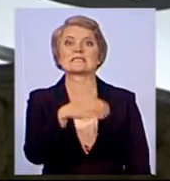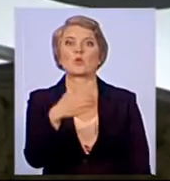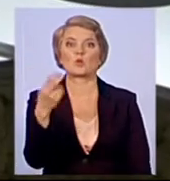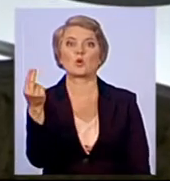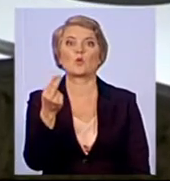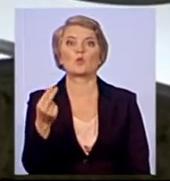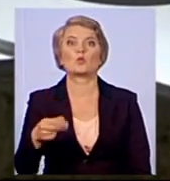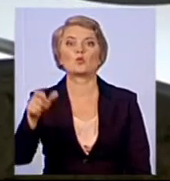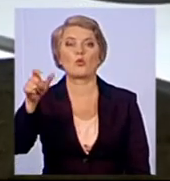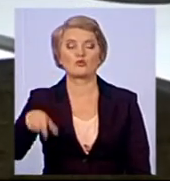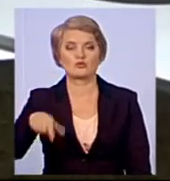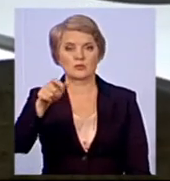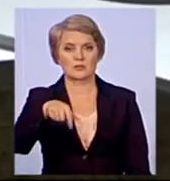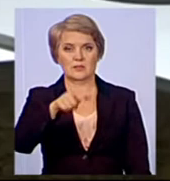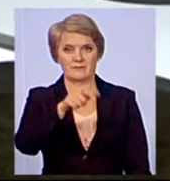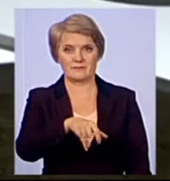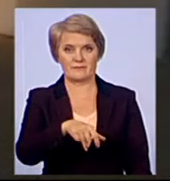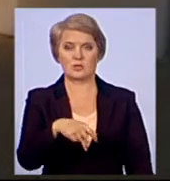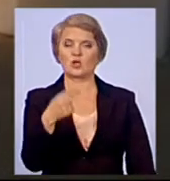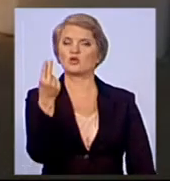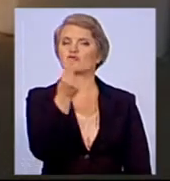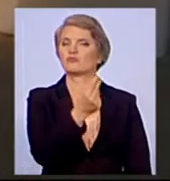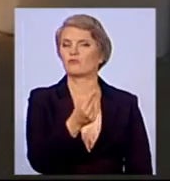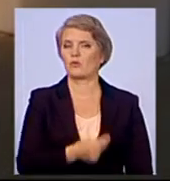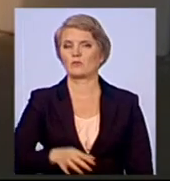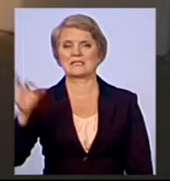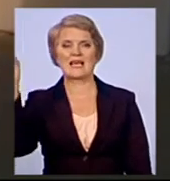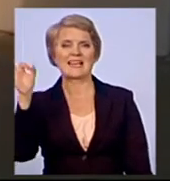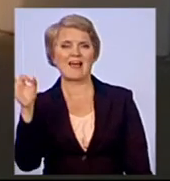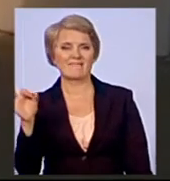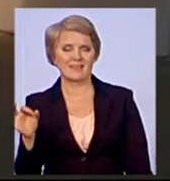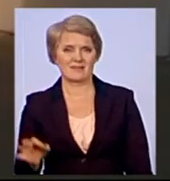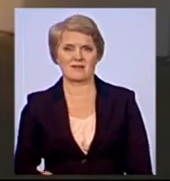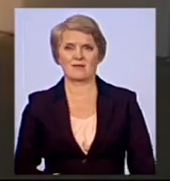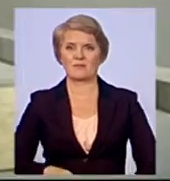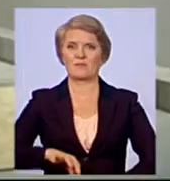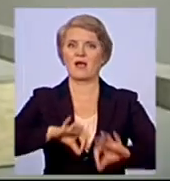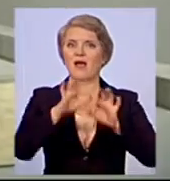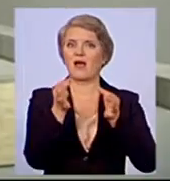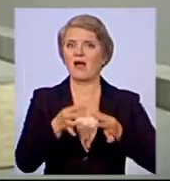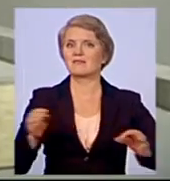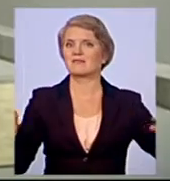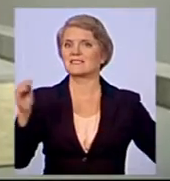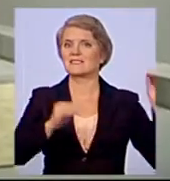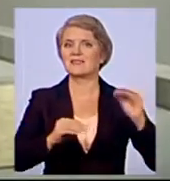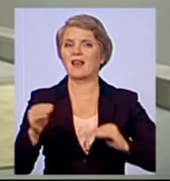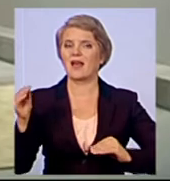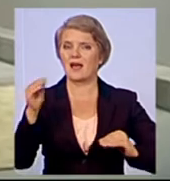художників, може більше. Це і живопис, і графіка, і арт-інсталяції, і